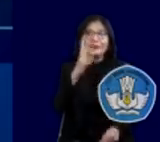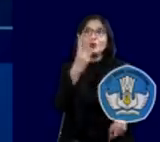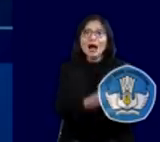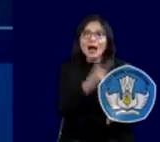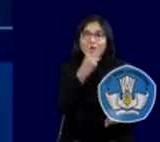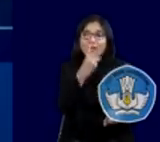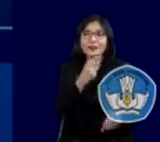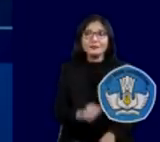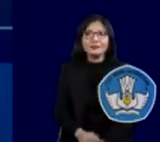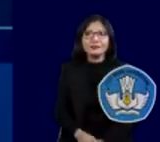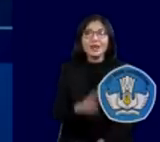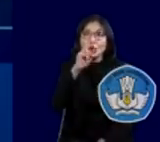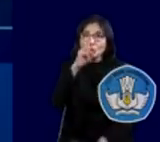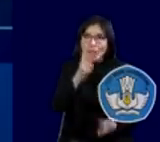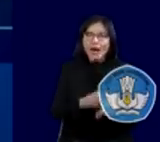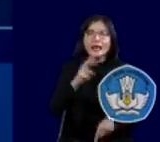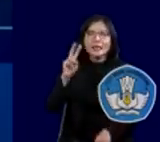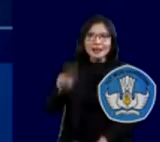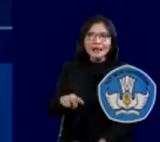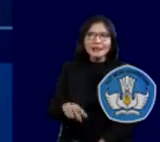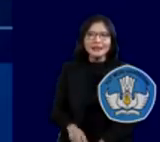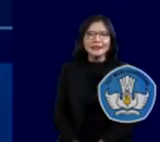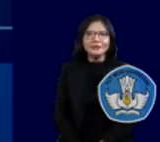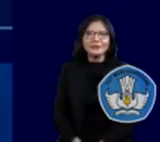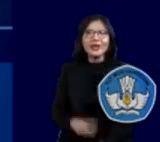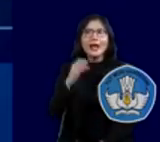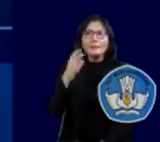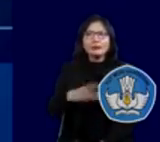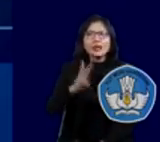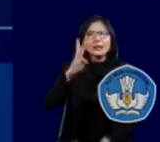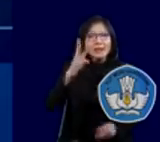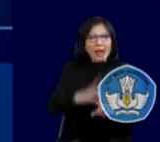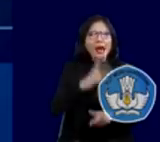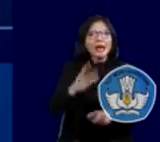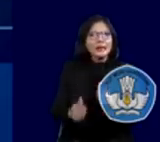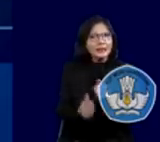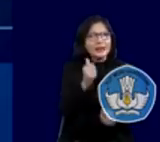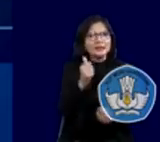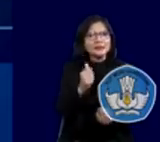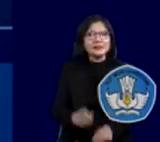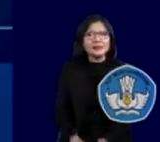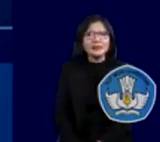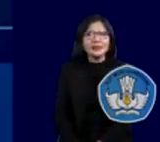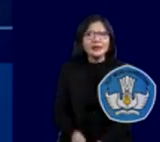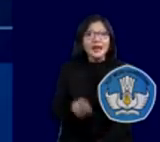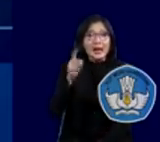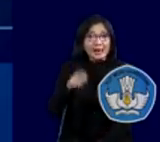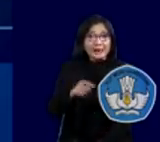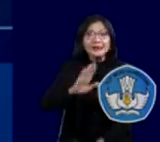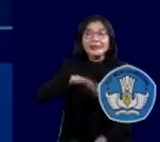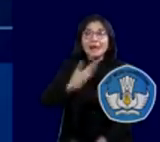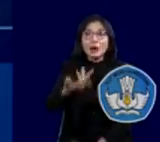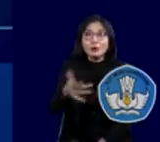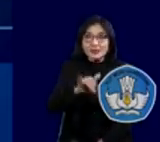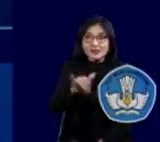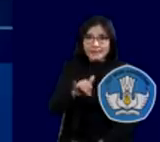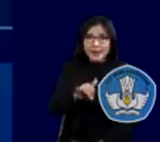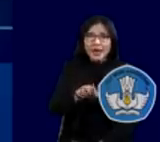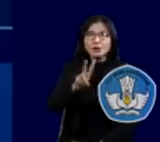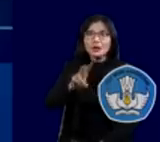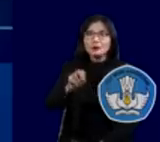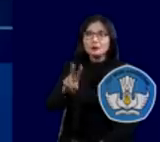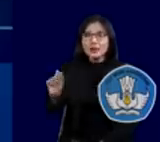Ya, 2 kali lagi. Jadi total itu bisa mengambil 3 kali tes tersebut. Dan ini bisa di tahun yang sama, di tahun